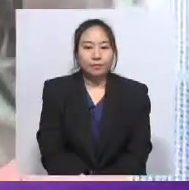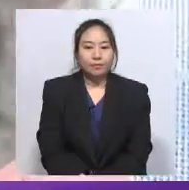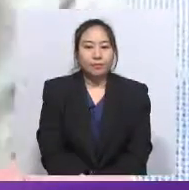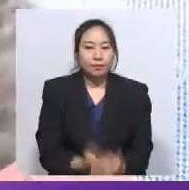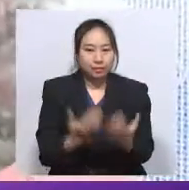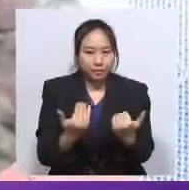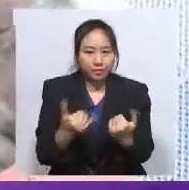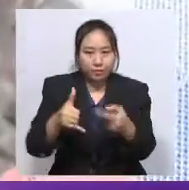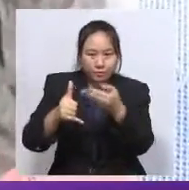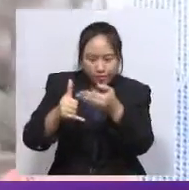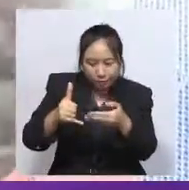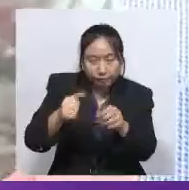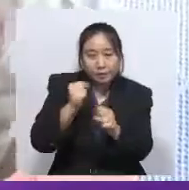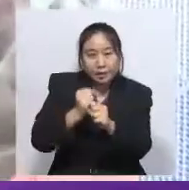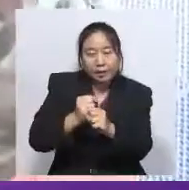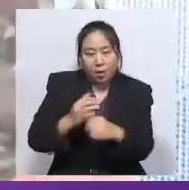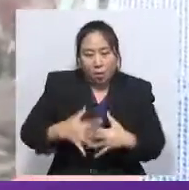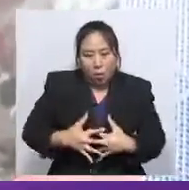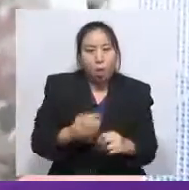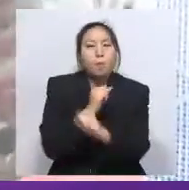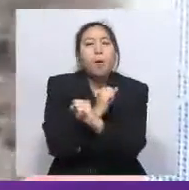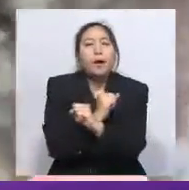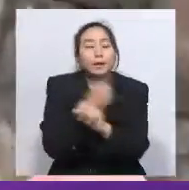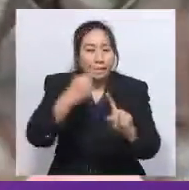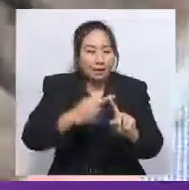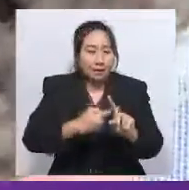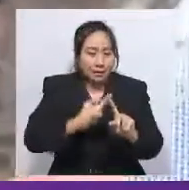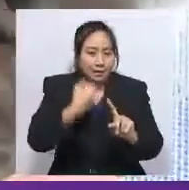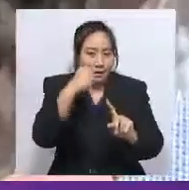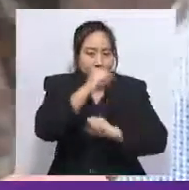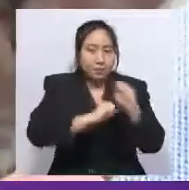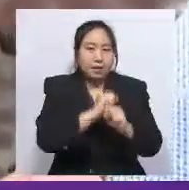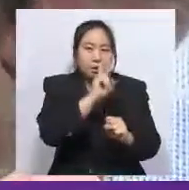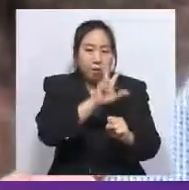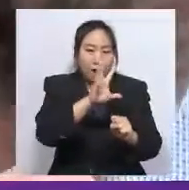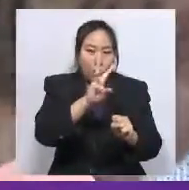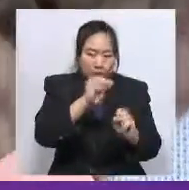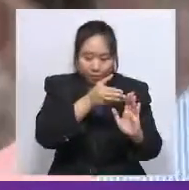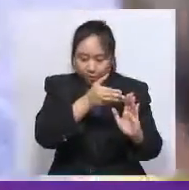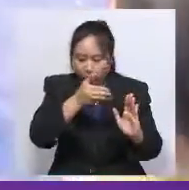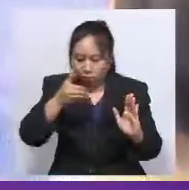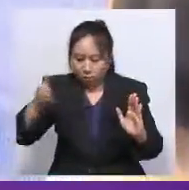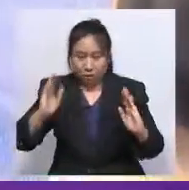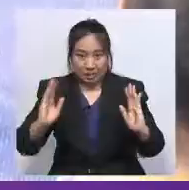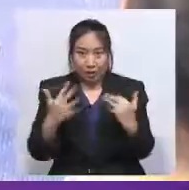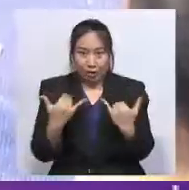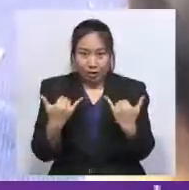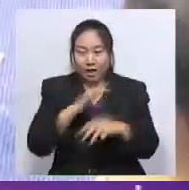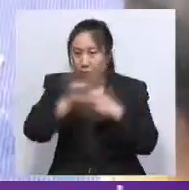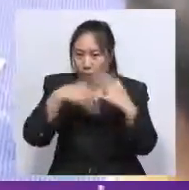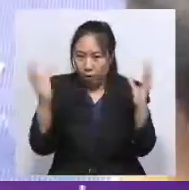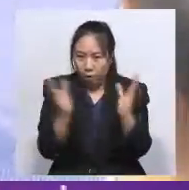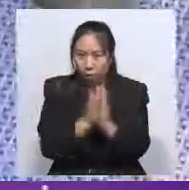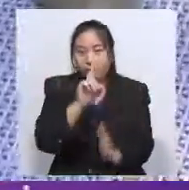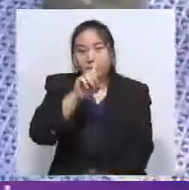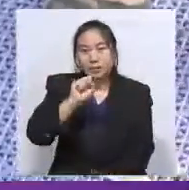ส่วนการผ่าตัดทำหมันนะคะตั้งแต่เดือนตุลาคมพุทธศักราช2560จนถึงขณะนี้นะคะก็รวมทั้งสิ้น